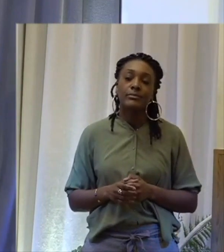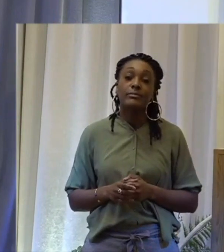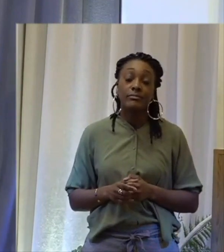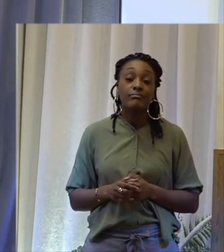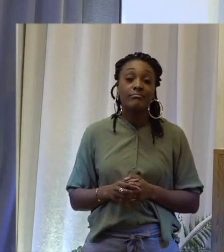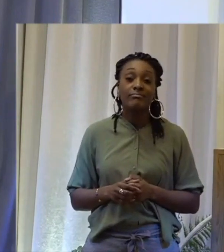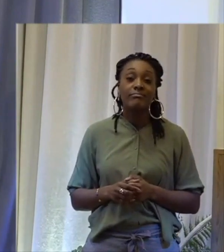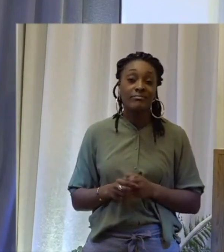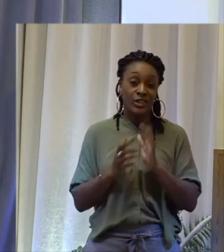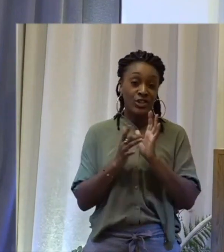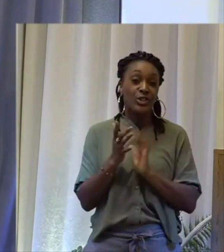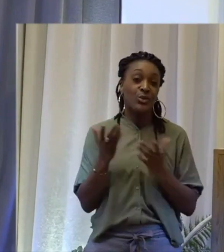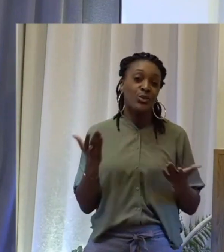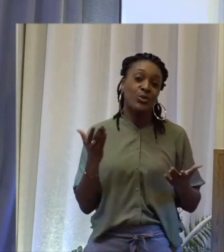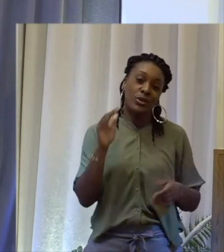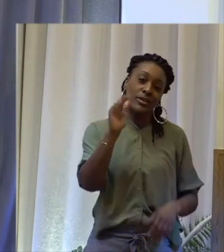Et Jésus aujourd'hui te tend la main.